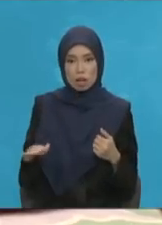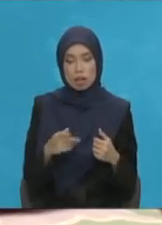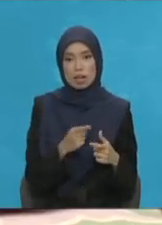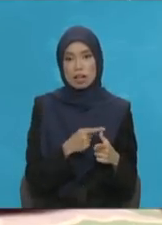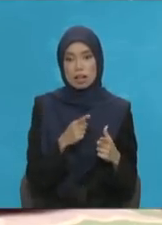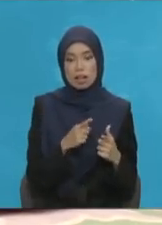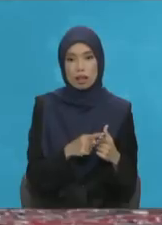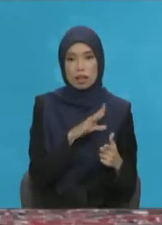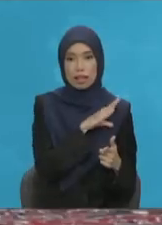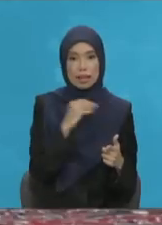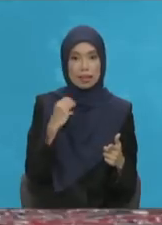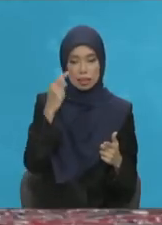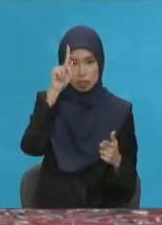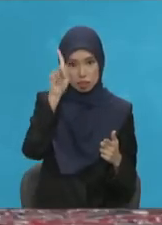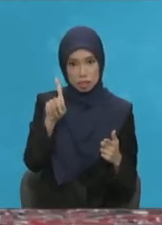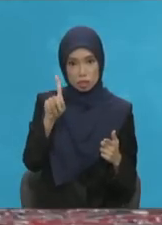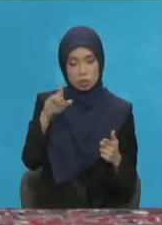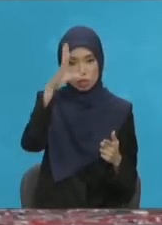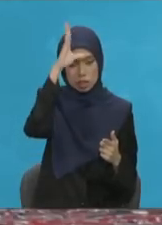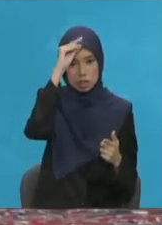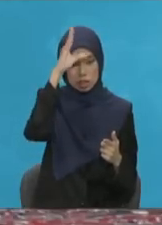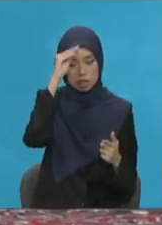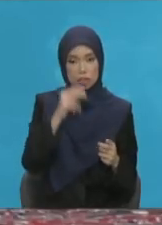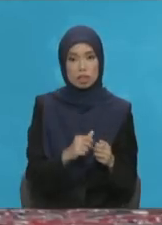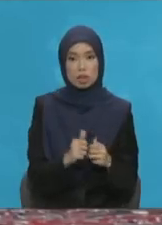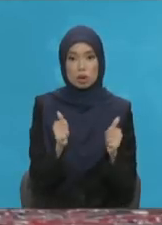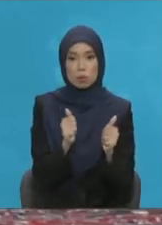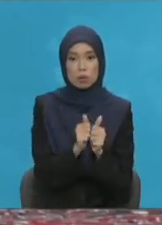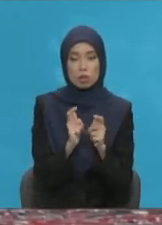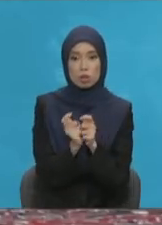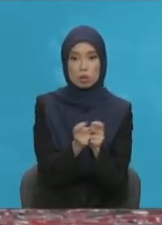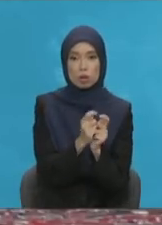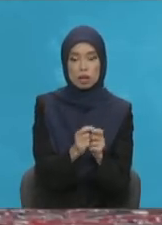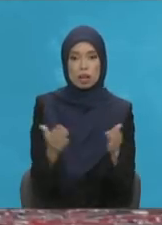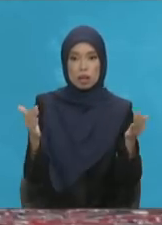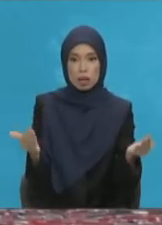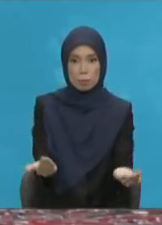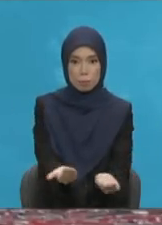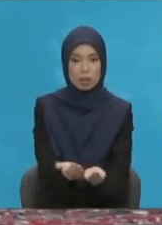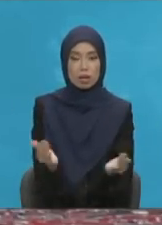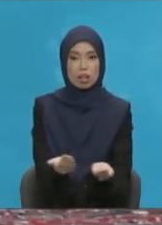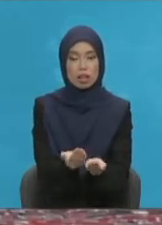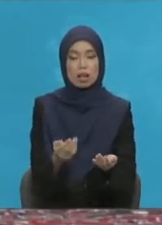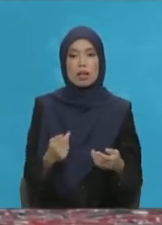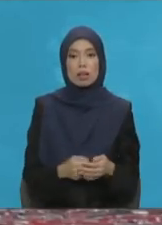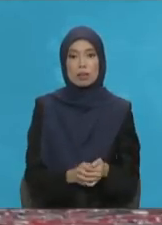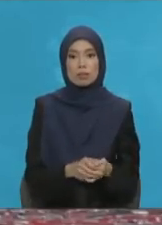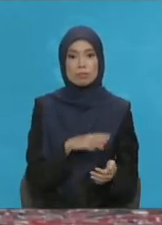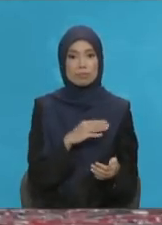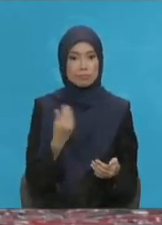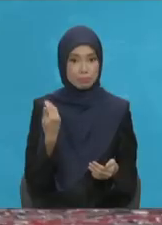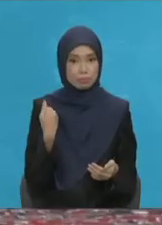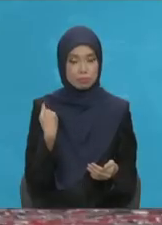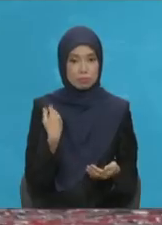tali jantung disertai dengan gangse yang berisi surat mahar atau berlian